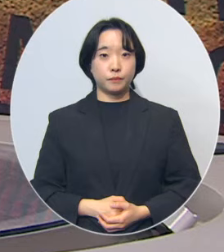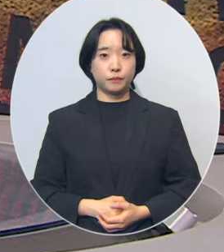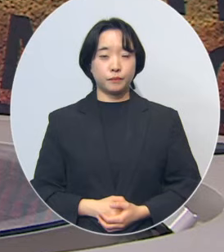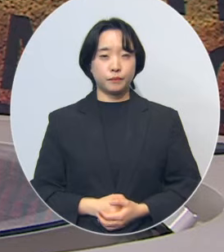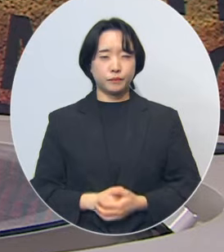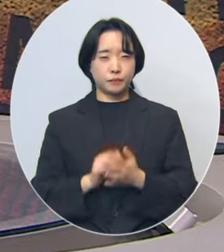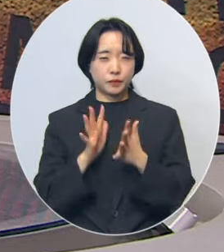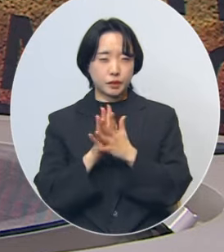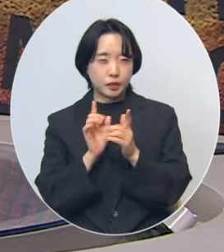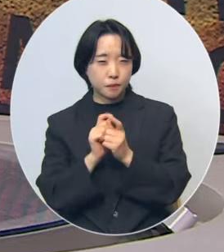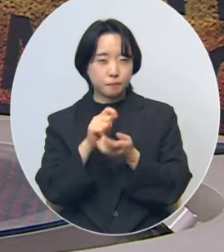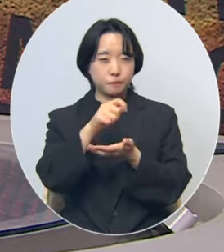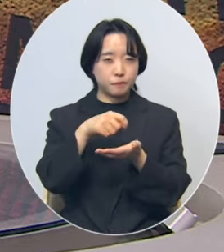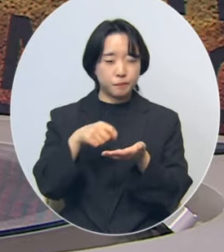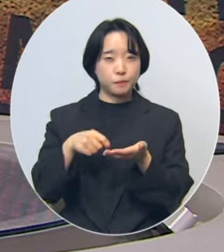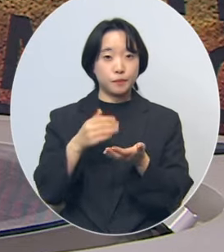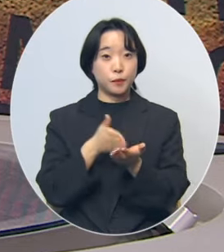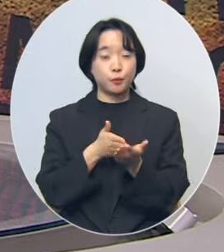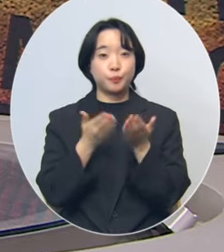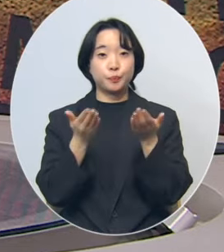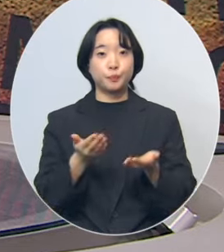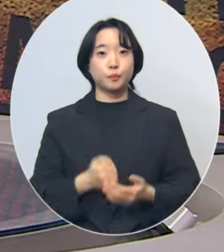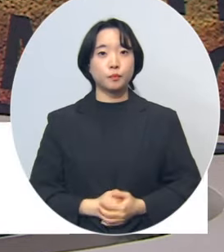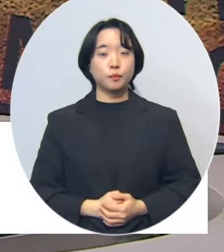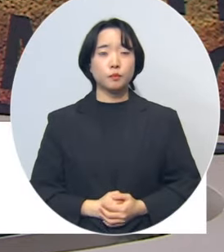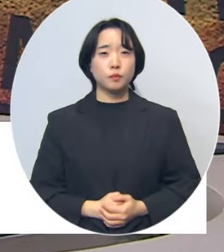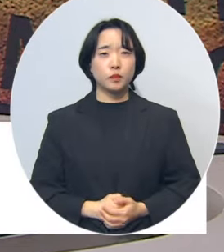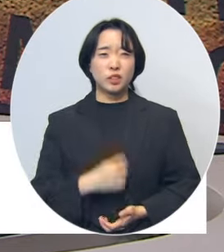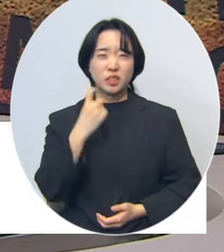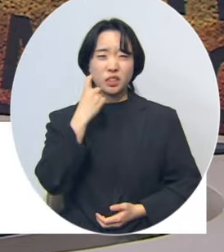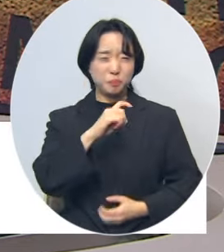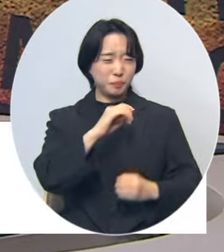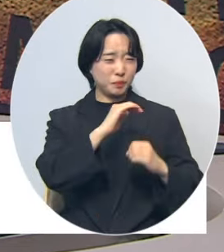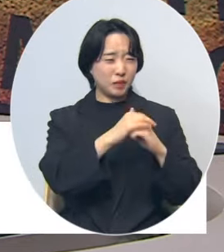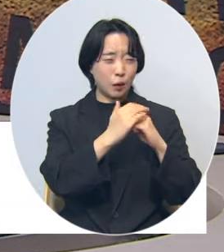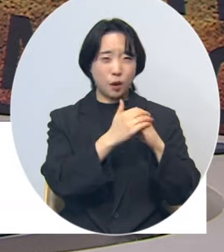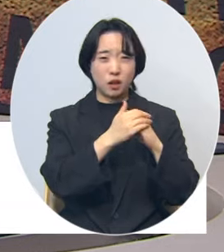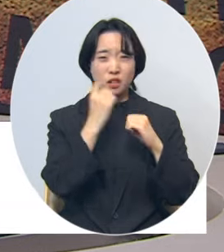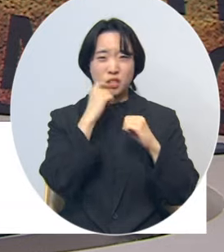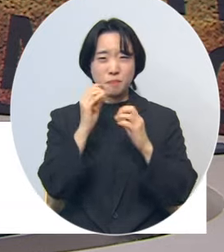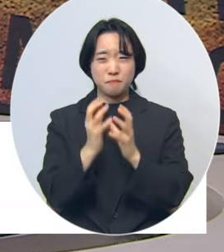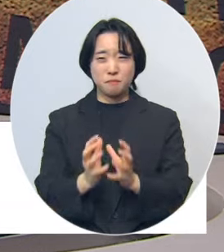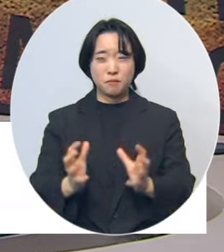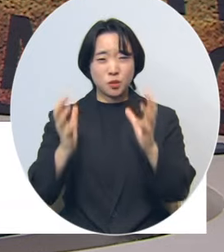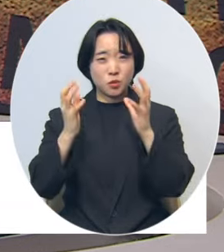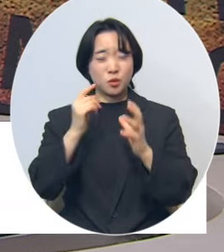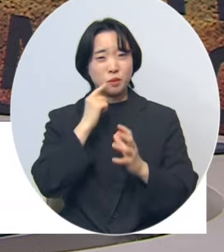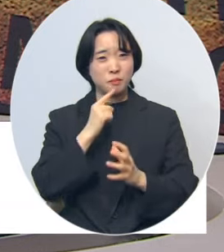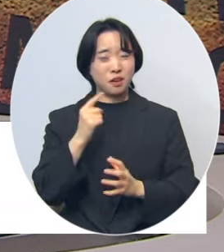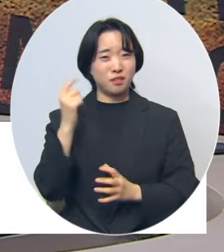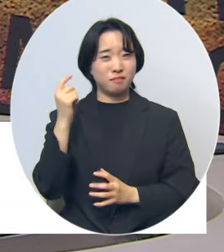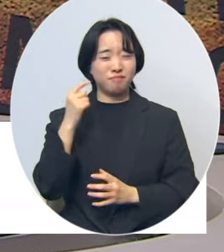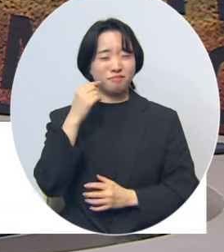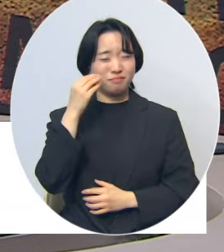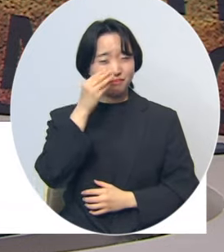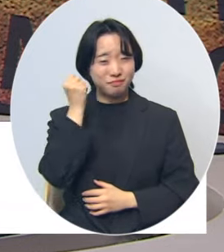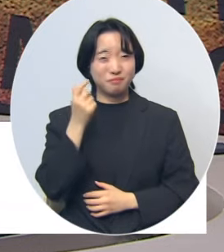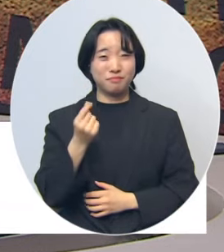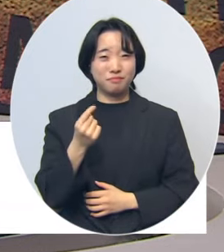발로 뛰며 취재하는 현장 고발입니다 금사과 금배추 많이 들어보셨죠 그런데 이렇게 농산물 값이